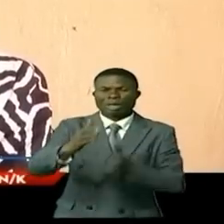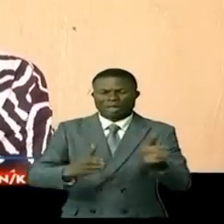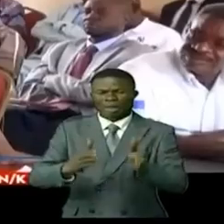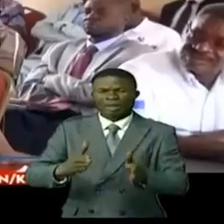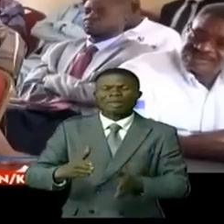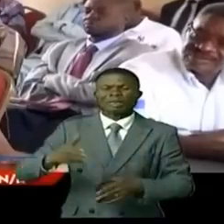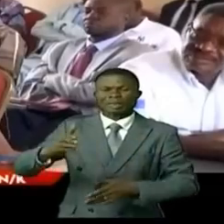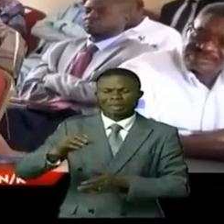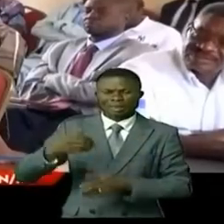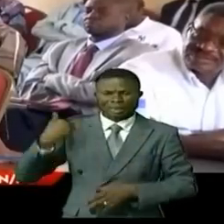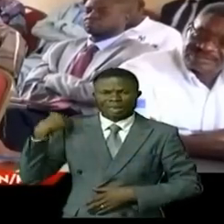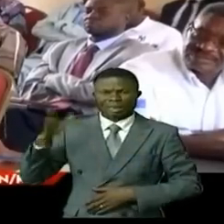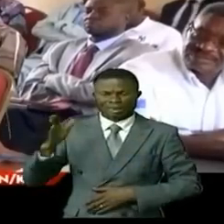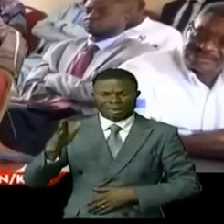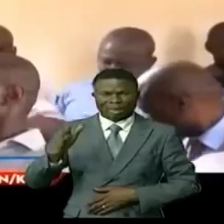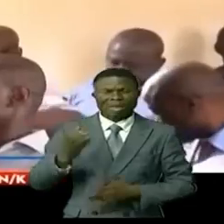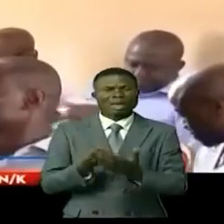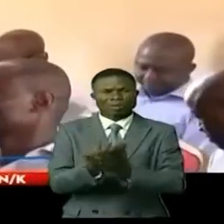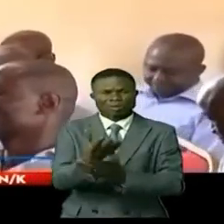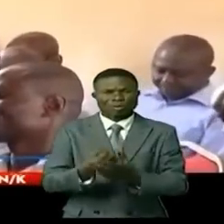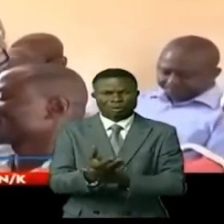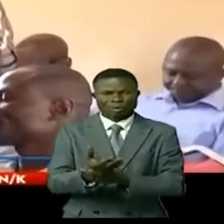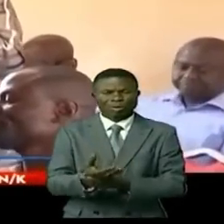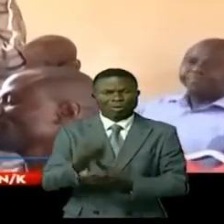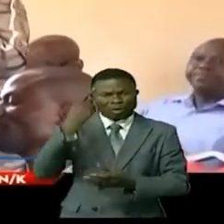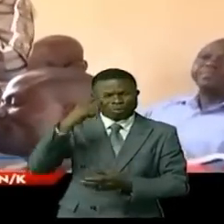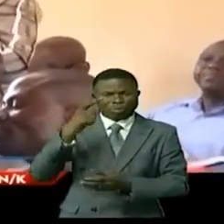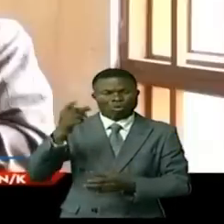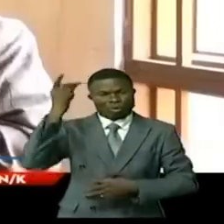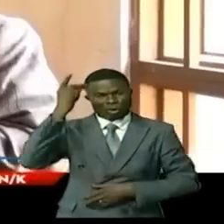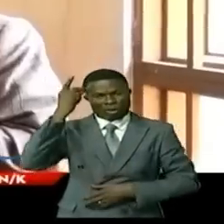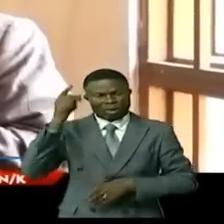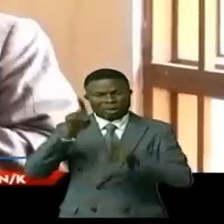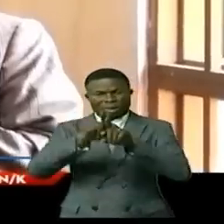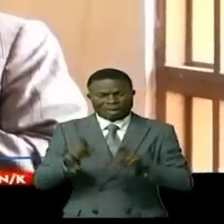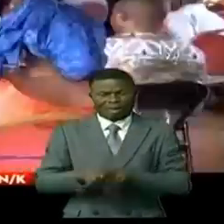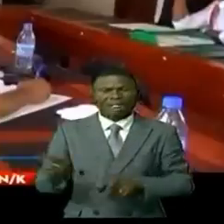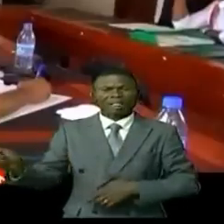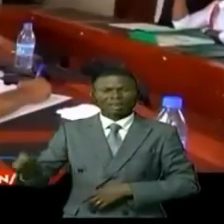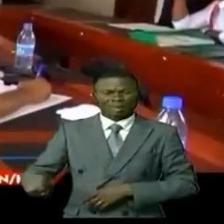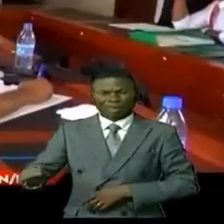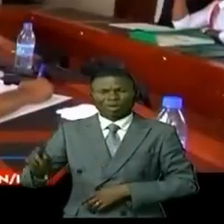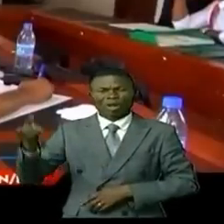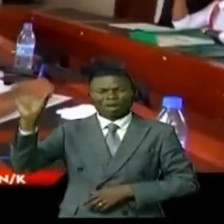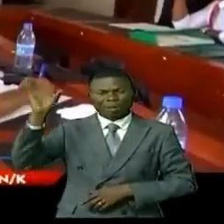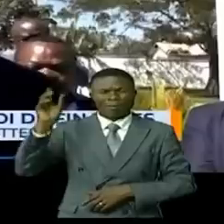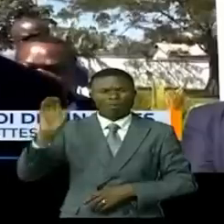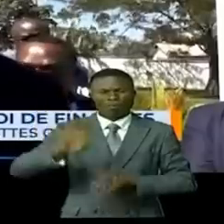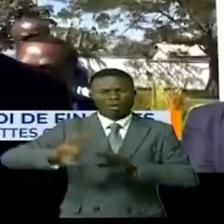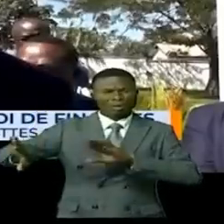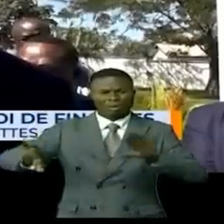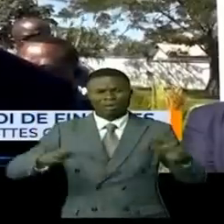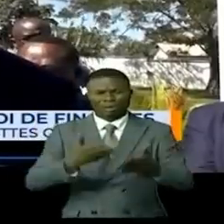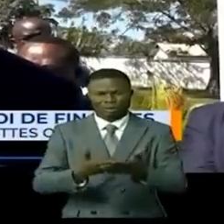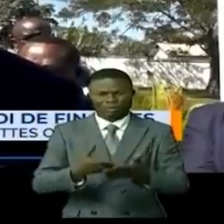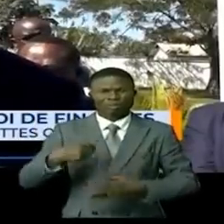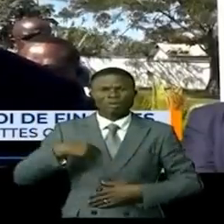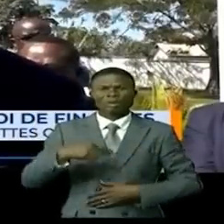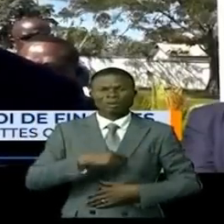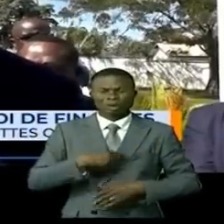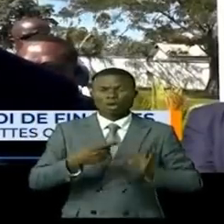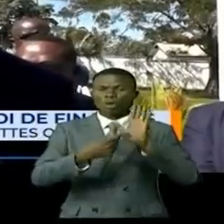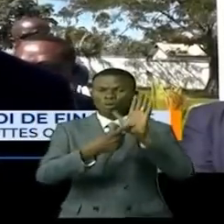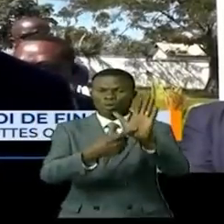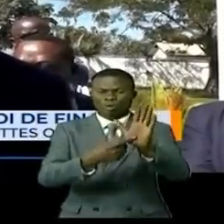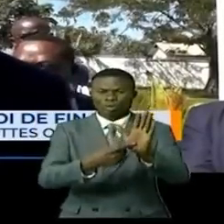la chaîne de dépenses pour compte du pouvoir central et des entités territoriales décentralisées. Nous nous avons